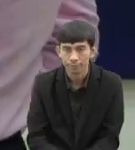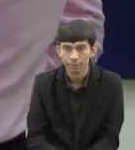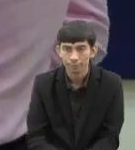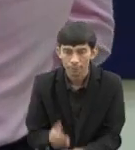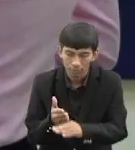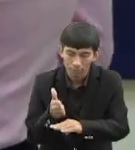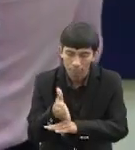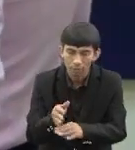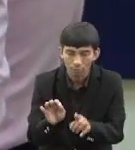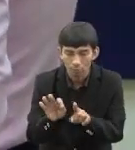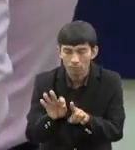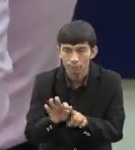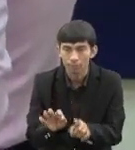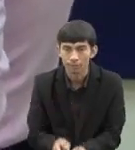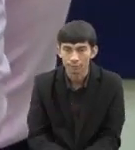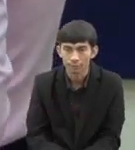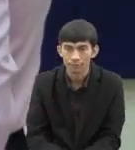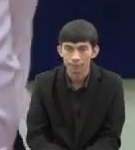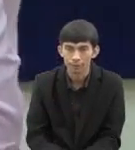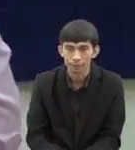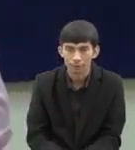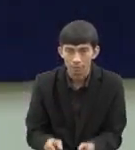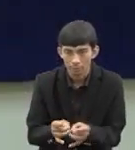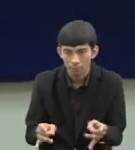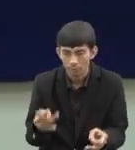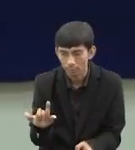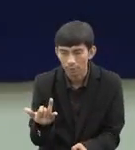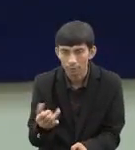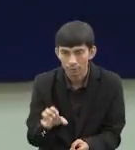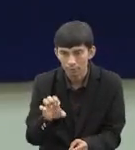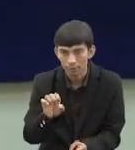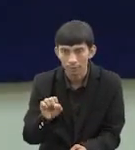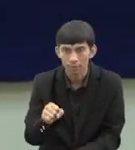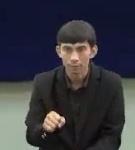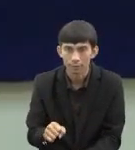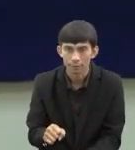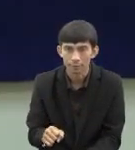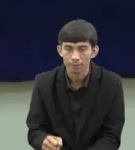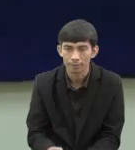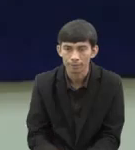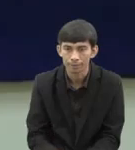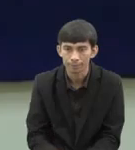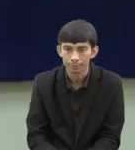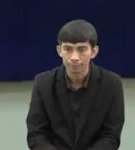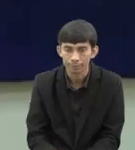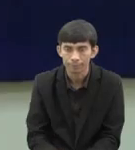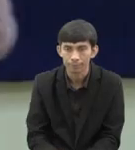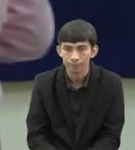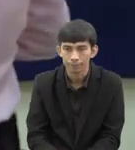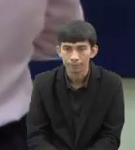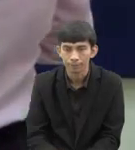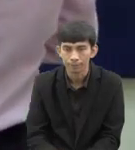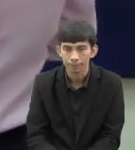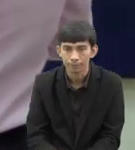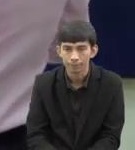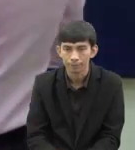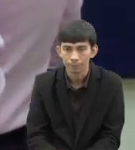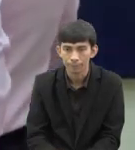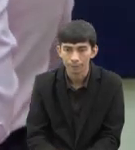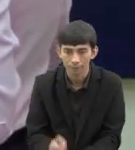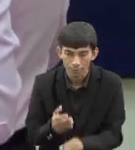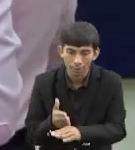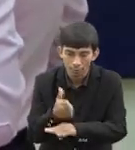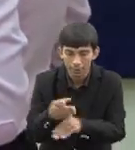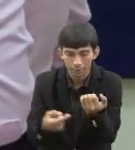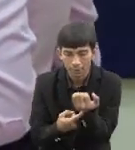chà hai chlòng vẹ chà nấy chiêng tì bầm pì ta nấy chuôn chấm môi nắng đà nấy chà nấy chlòng vẹ nát mình thấy